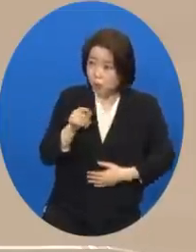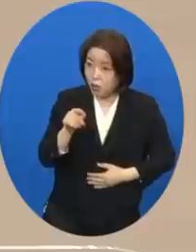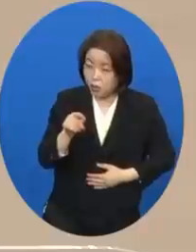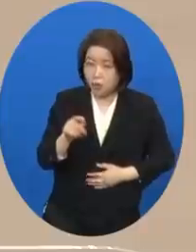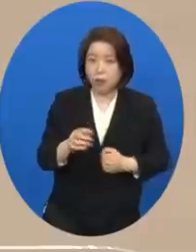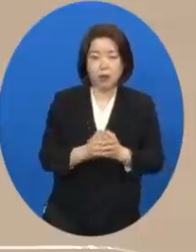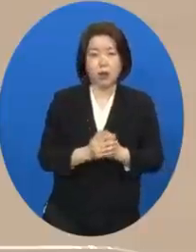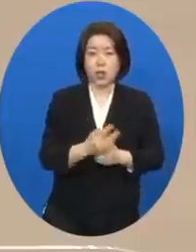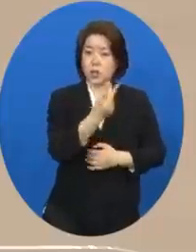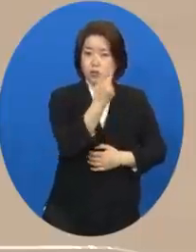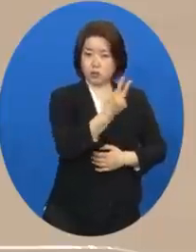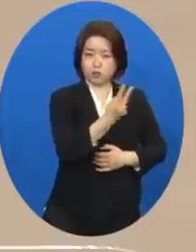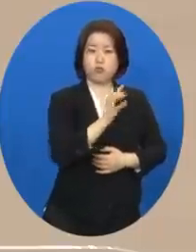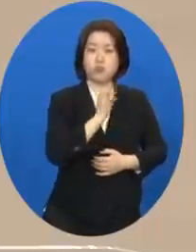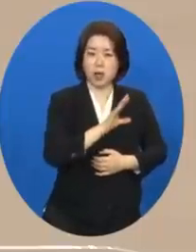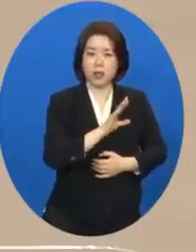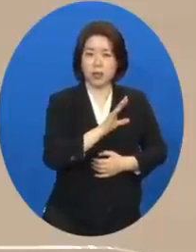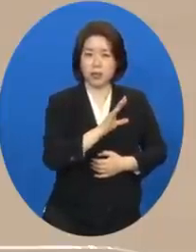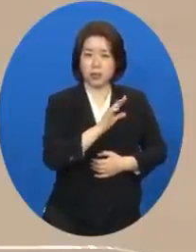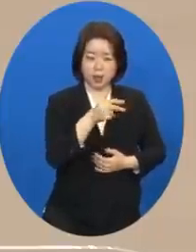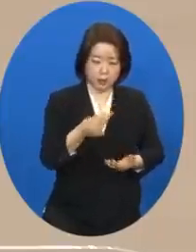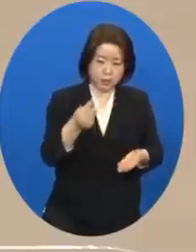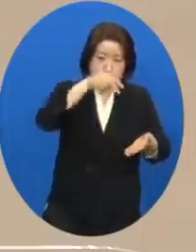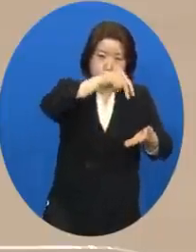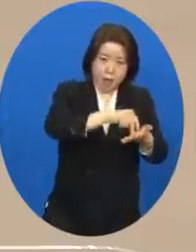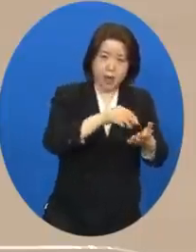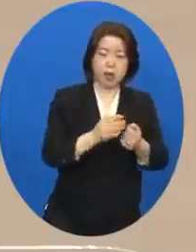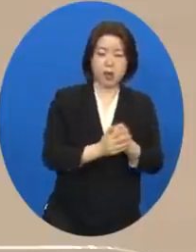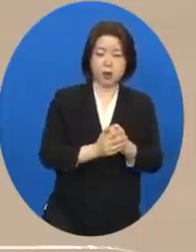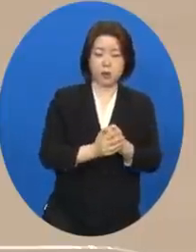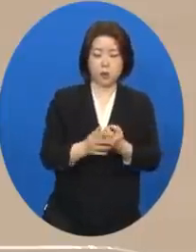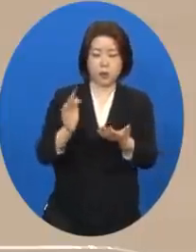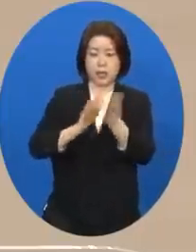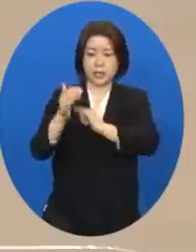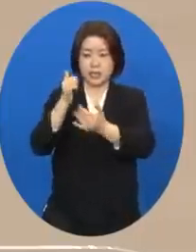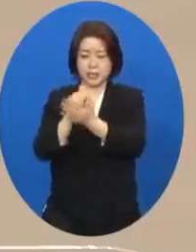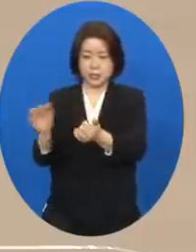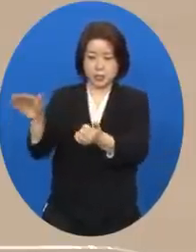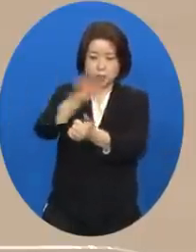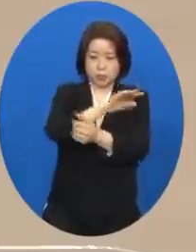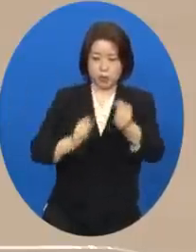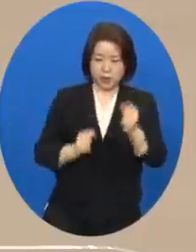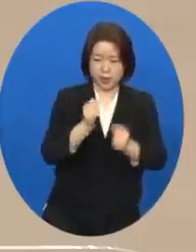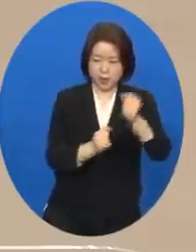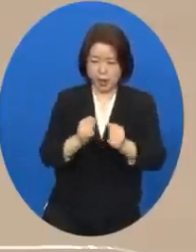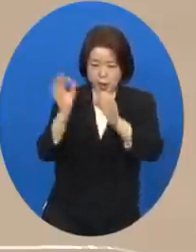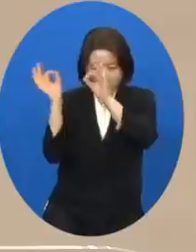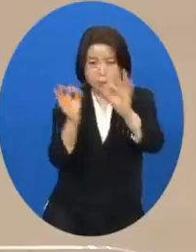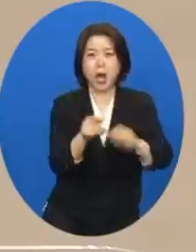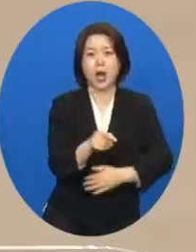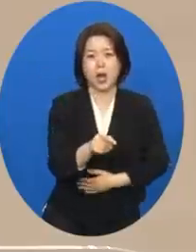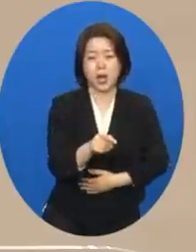이 두 제자 많은 예수님의 무덤으로 달려와 봤어요